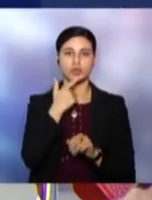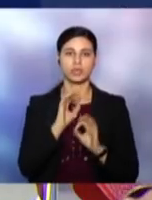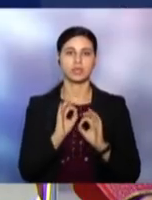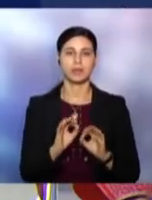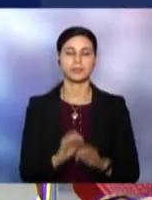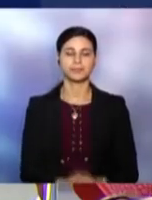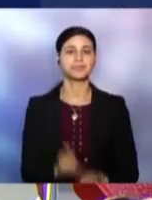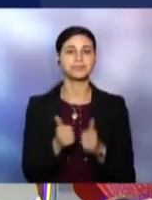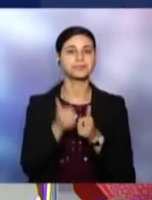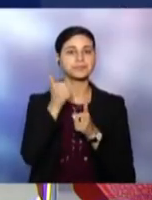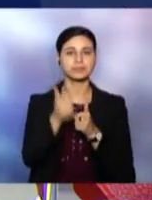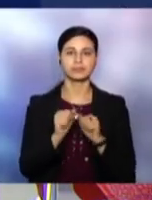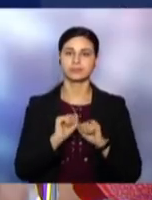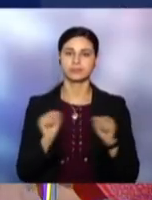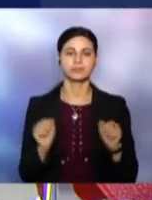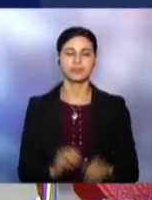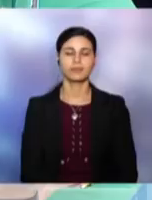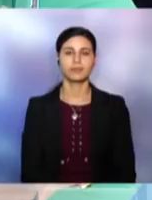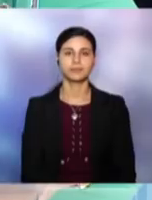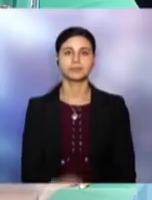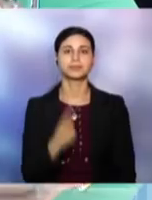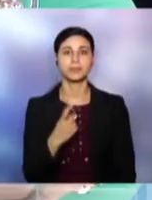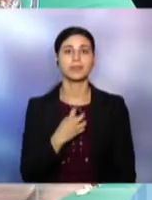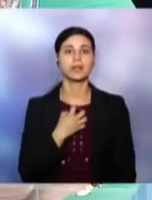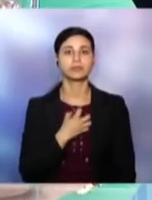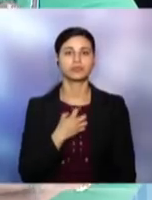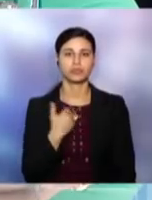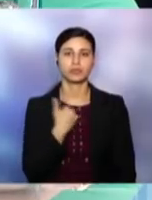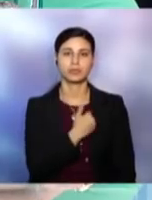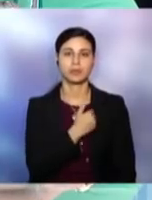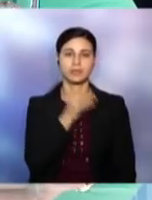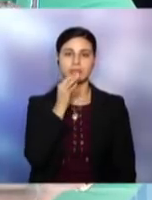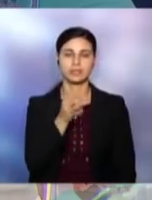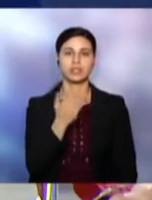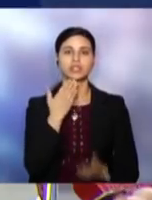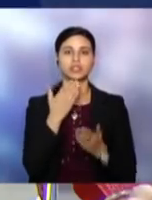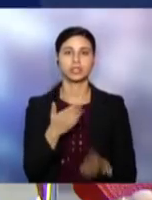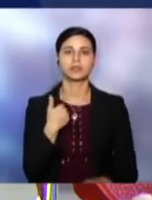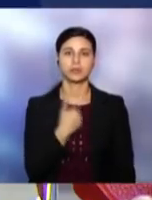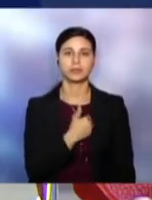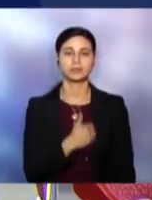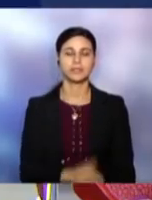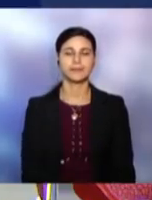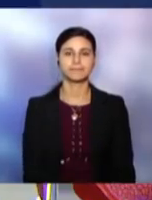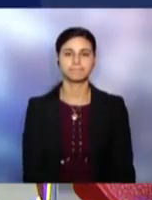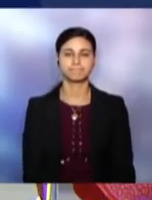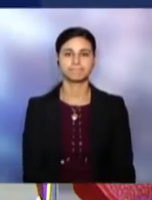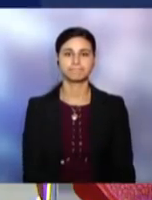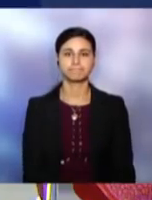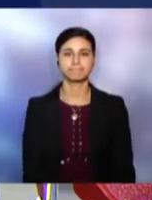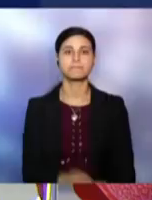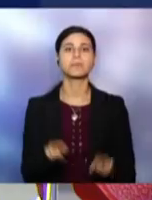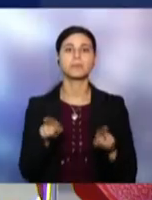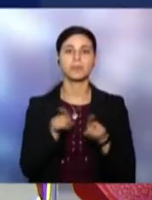და მნიშვნელოვანია კიდევ ერთი კომპონენტი, მე თქვენს აზრს გავაგრძელებ და ასევე კიდევ ერთ კითხვას ჩავრთავ. კომპონენტი, რომელიც